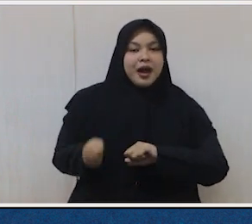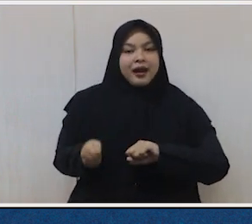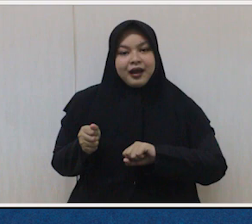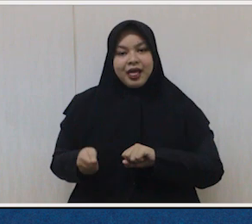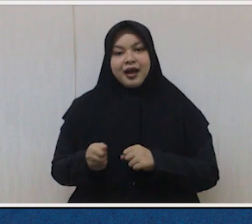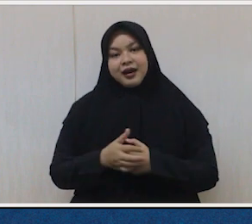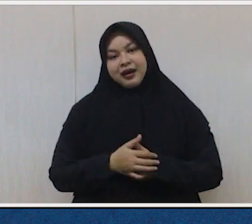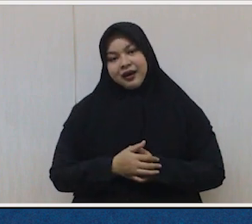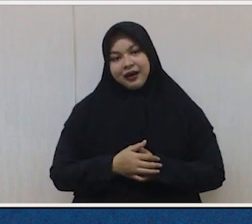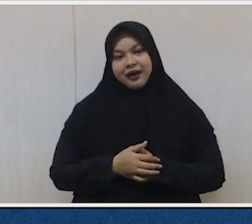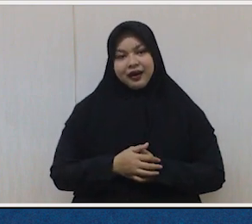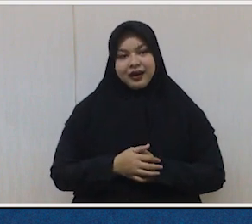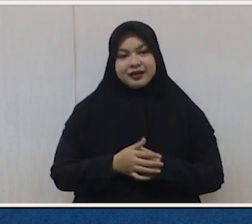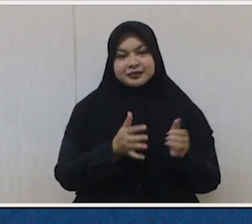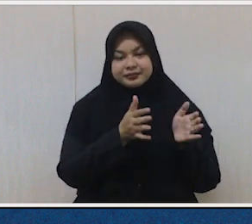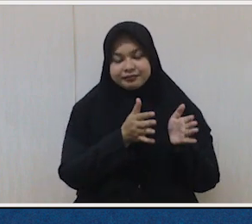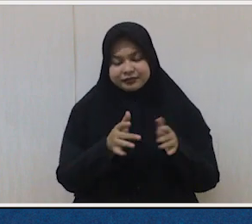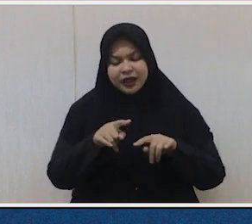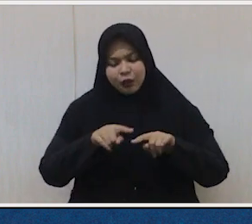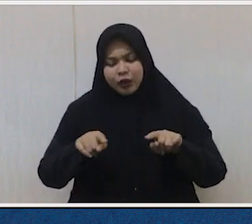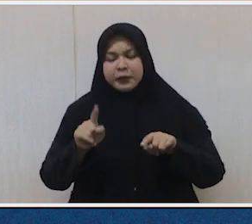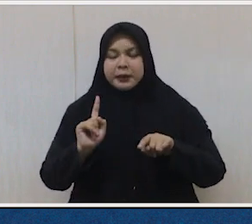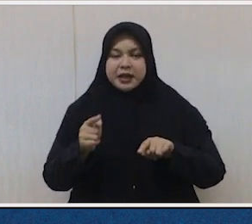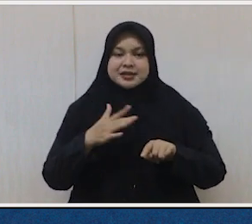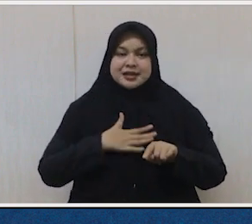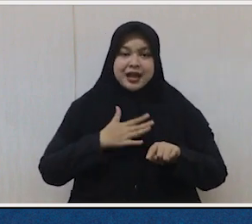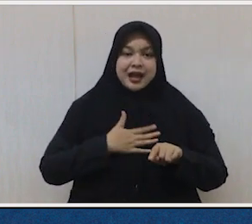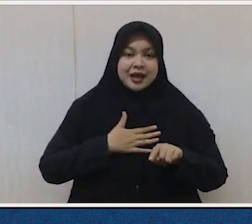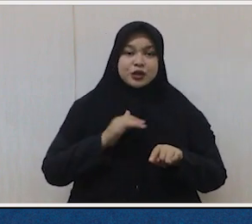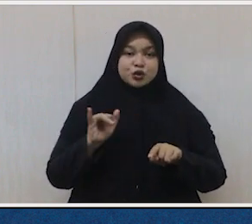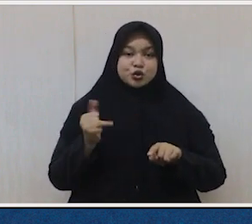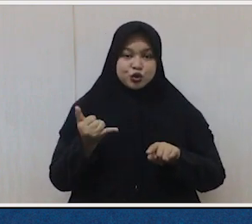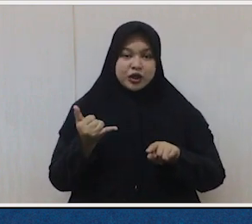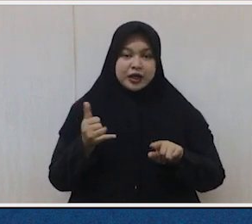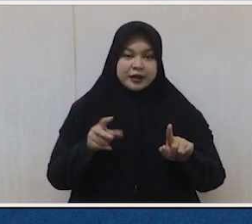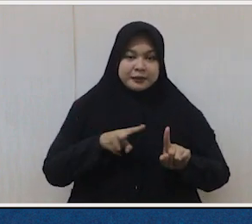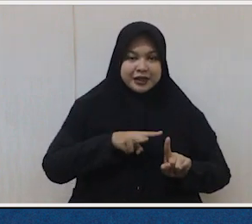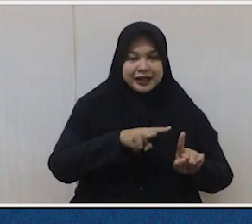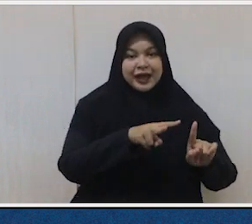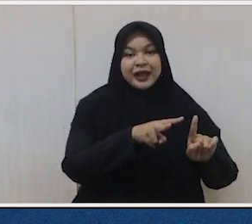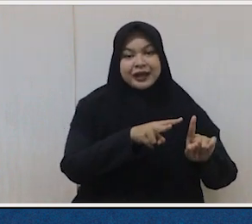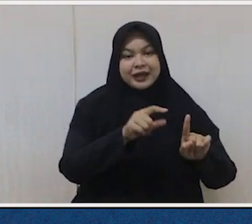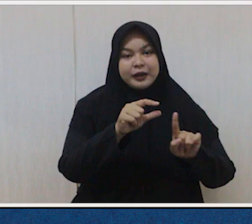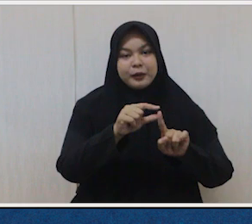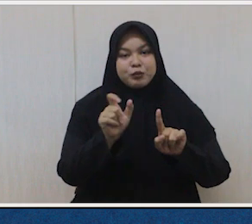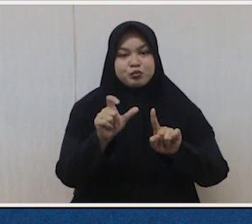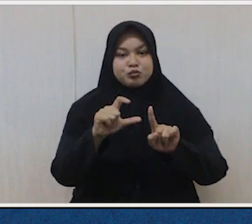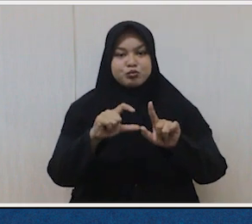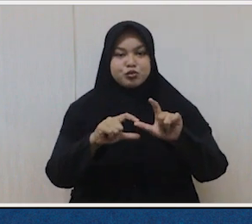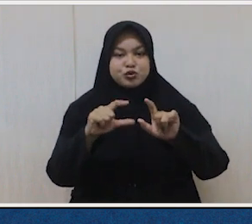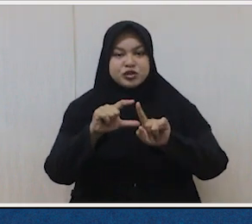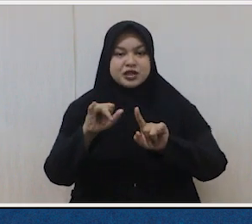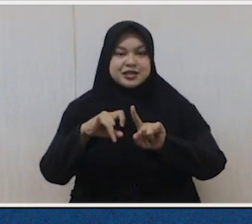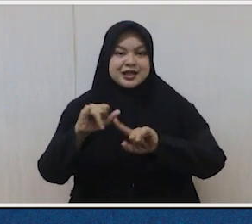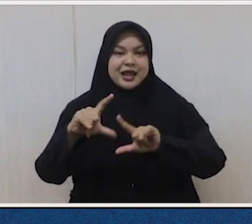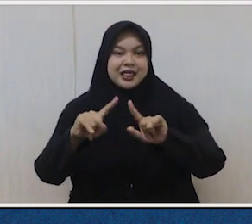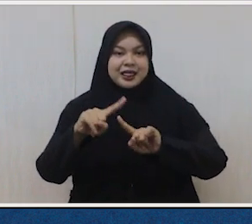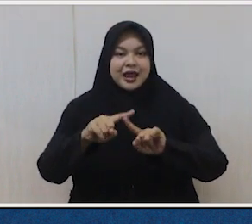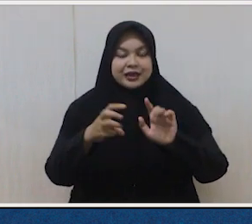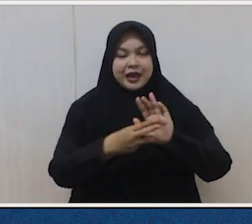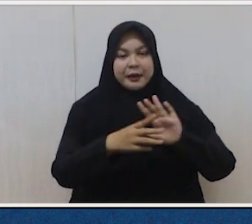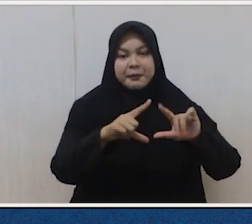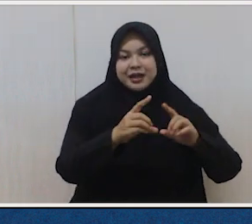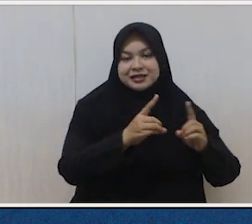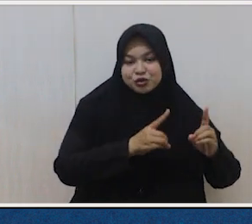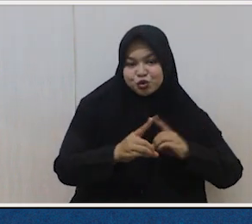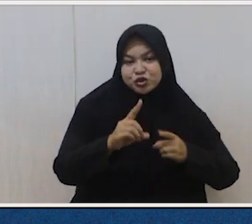betul gitu Iya Walaupun memang ee kan saya juga mengawal di pustingkat Mahkamah Agung begitu ya di dalam diskusi dengan